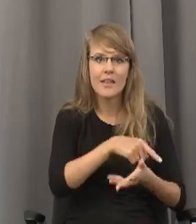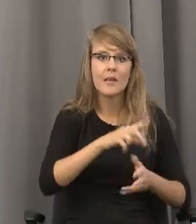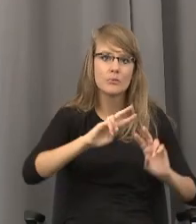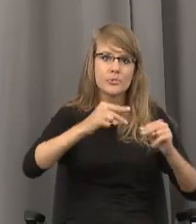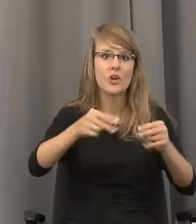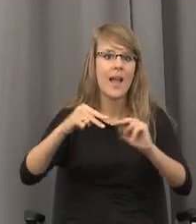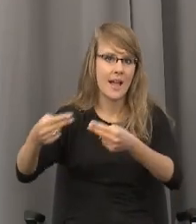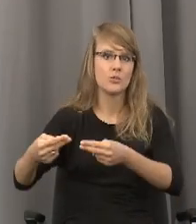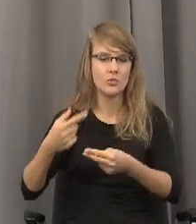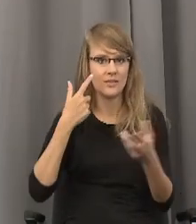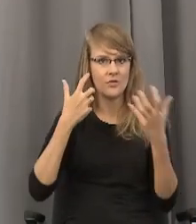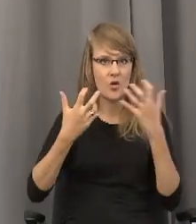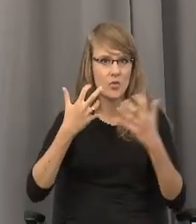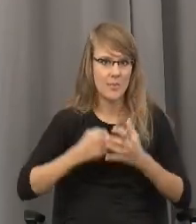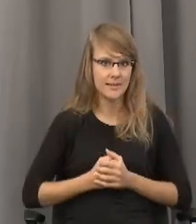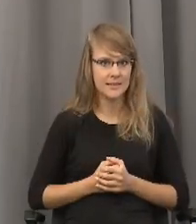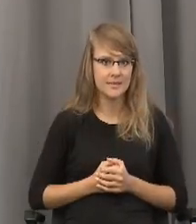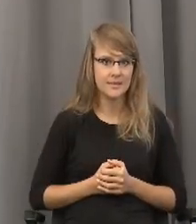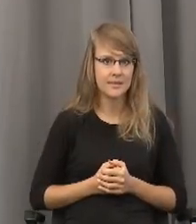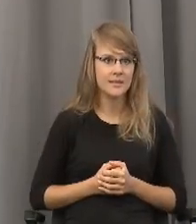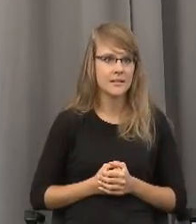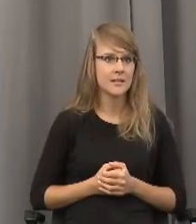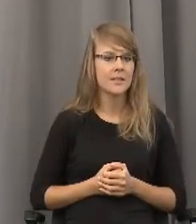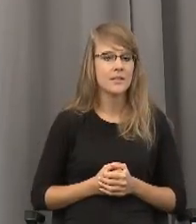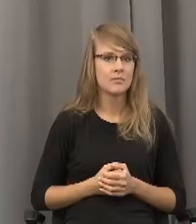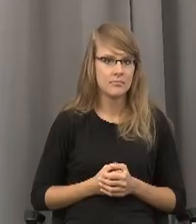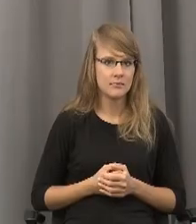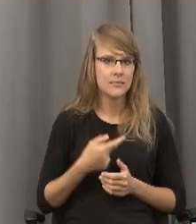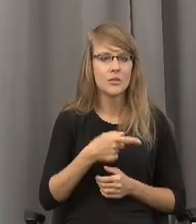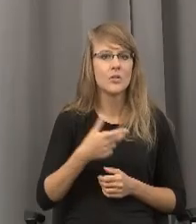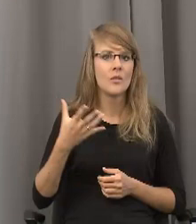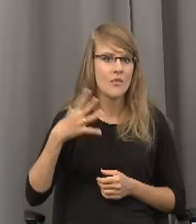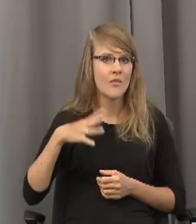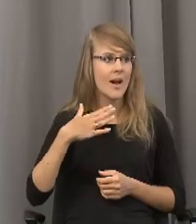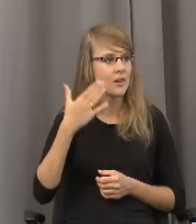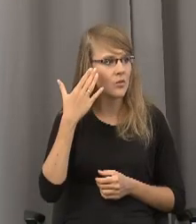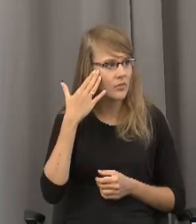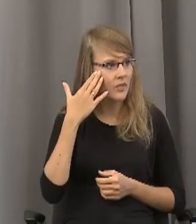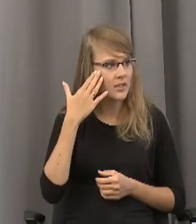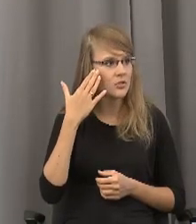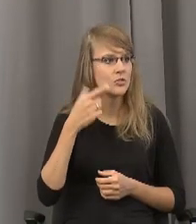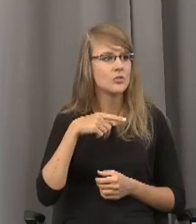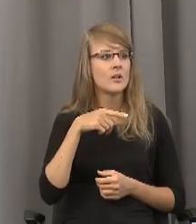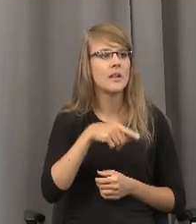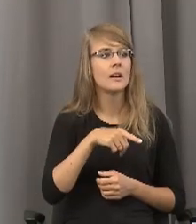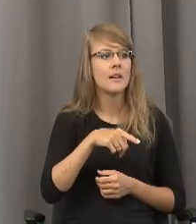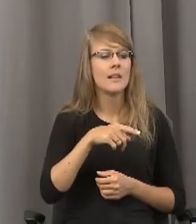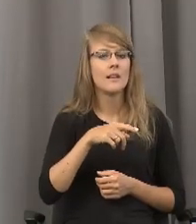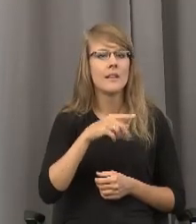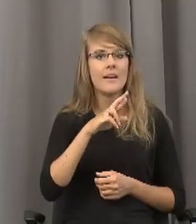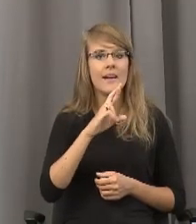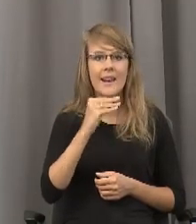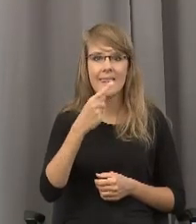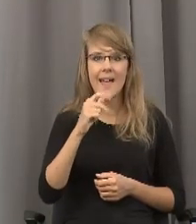w dół. I tutaj nasz dziennik, warto wiedzieć, jest pani redaktor Sylwia Cyrankiewicz, która czuwa wraz z